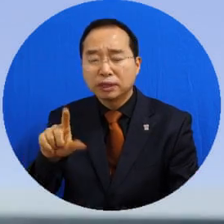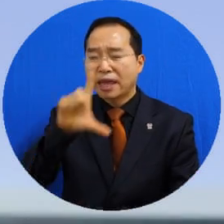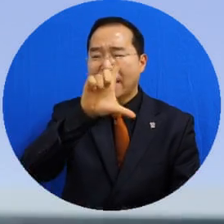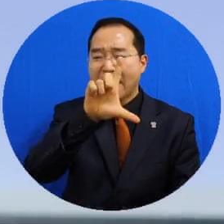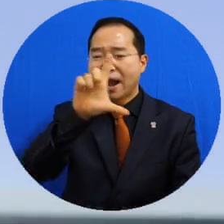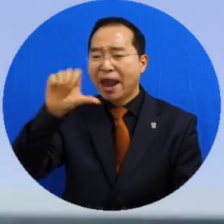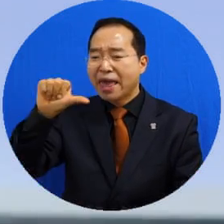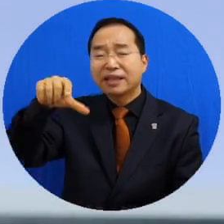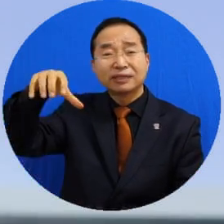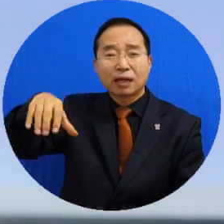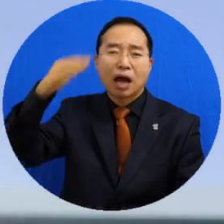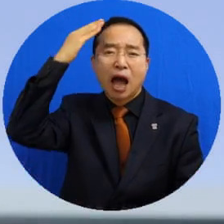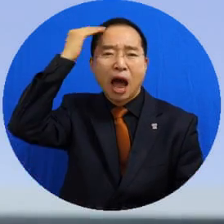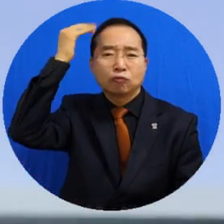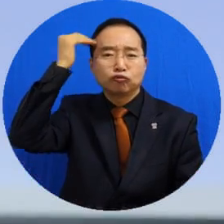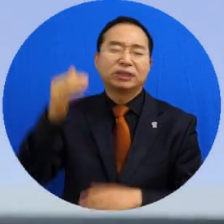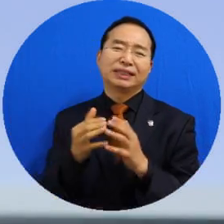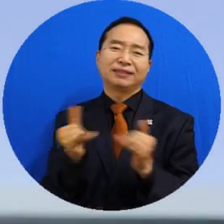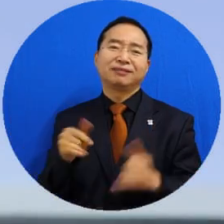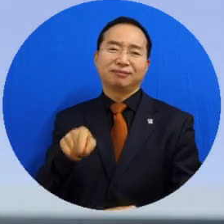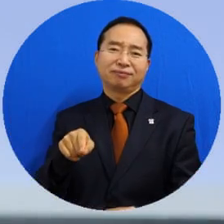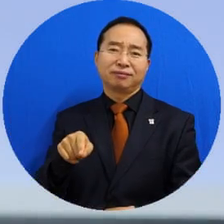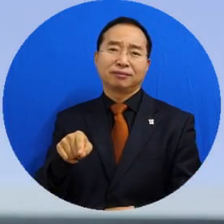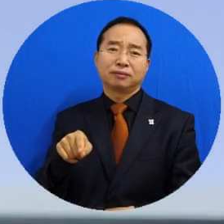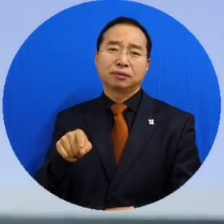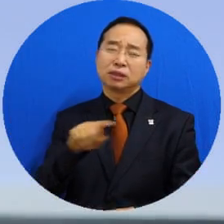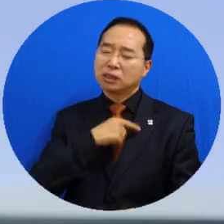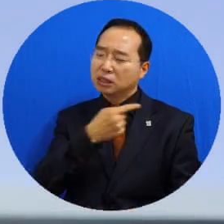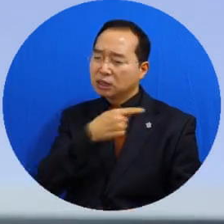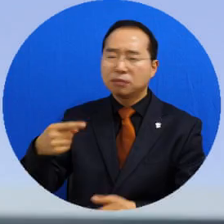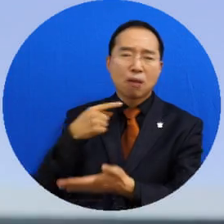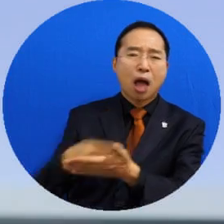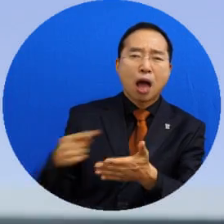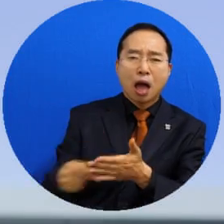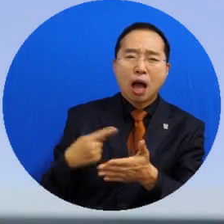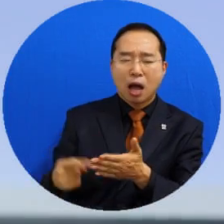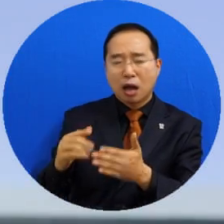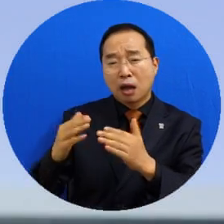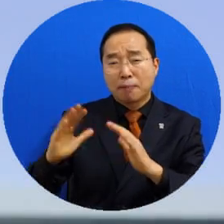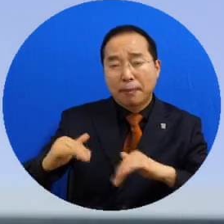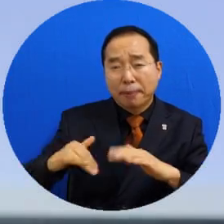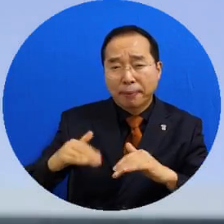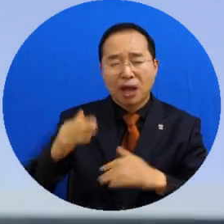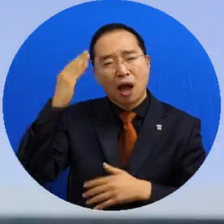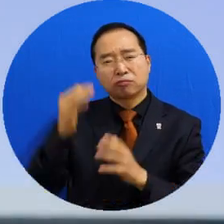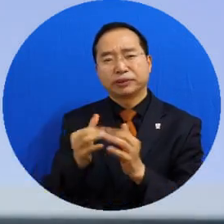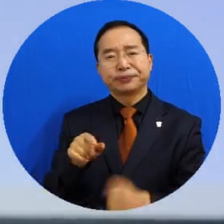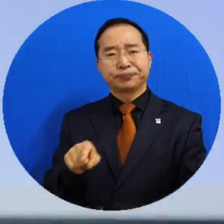미주에 사는, 특히 LA에 사는 한인들이 가장 큰 피해자 중에 하나였다는 거죠.